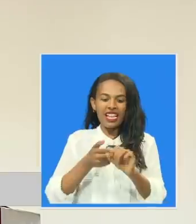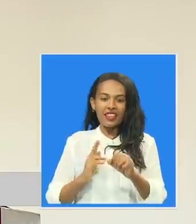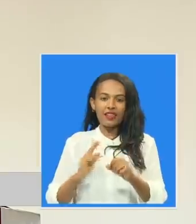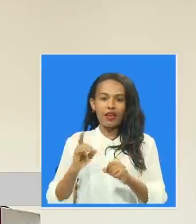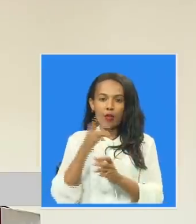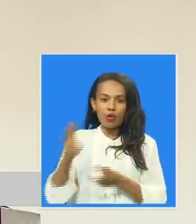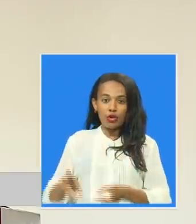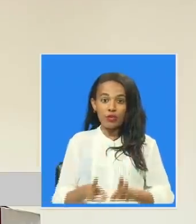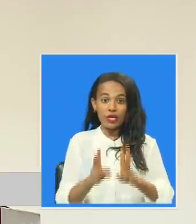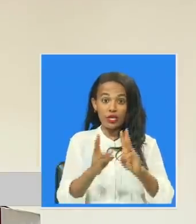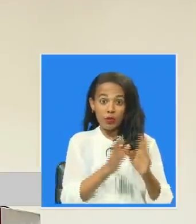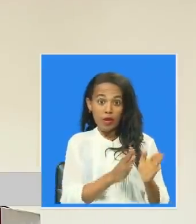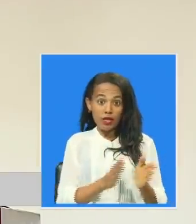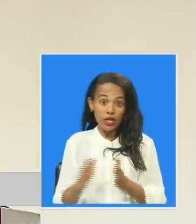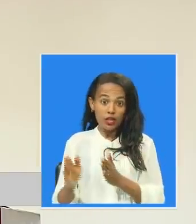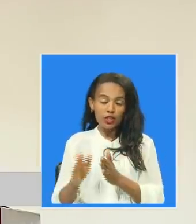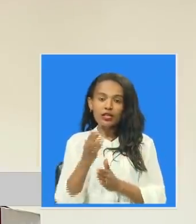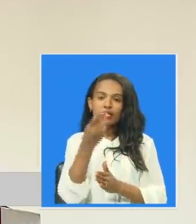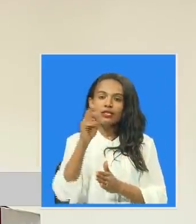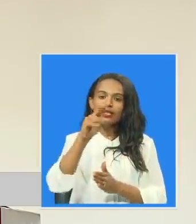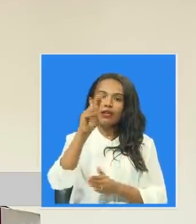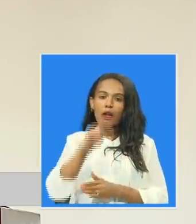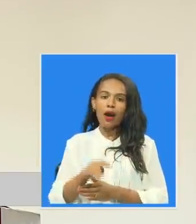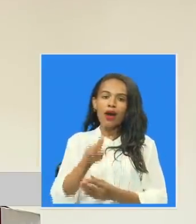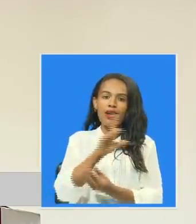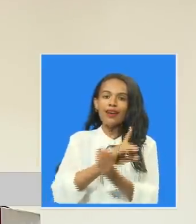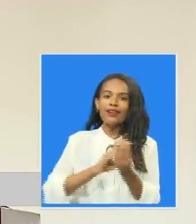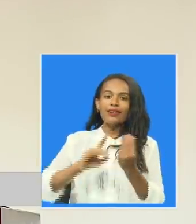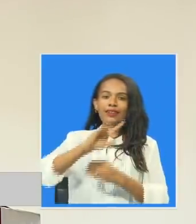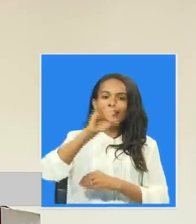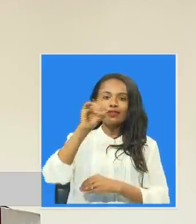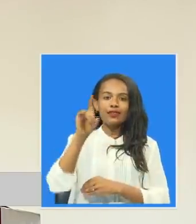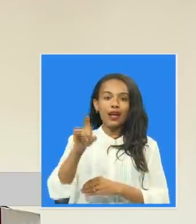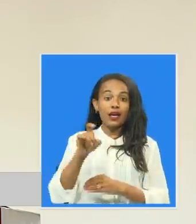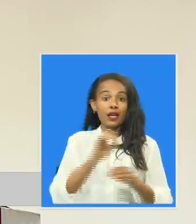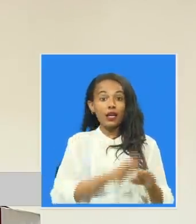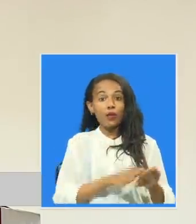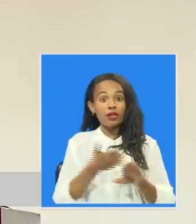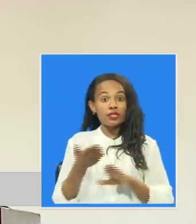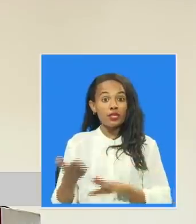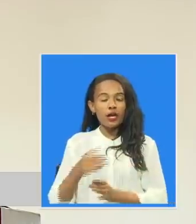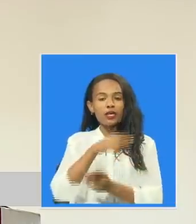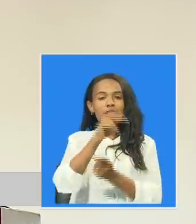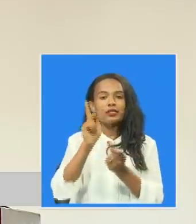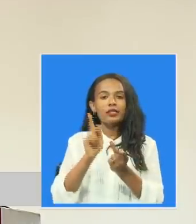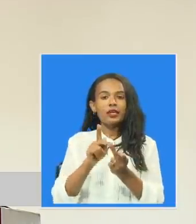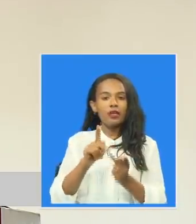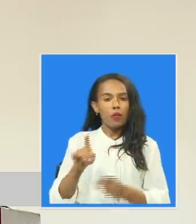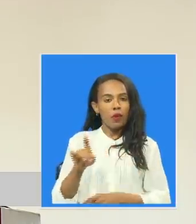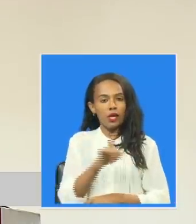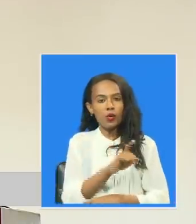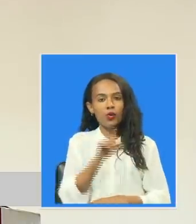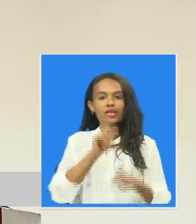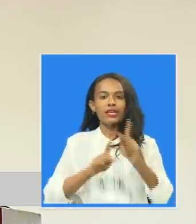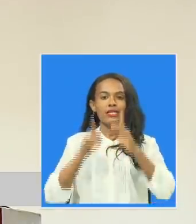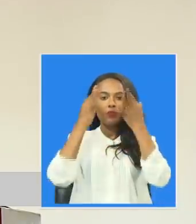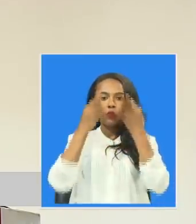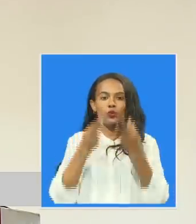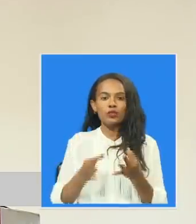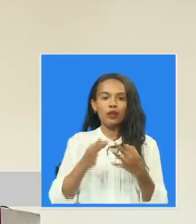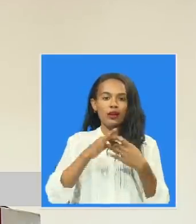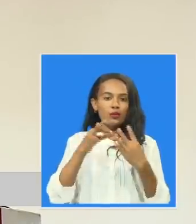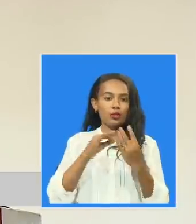መንገድ በማደራጀት የሲዳማን የክልልነት ጥያቄ ለማስተናገድ ስኬታ ማይሆነ የህዝብ ውሳኔ